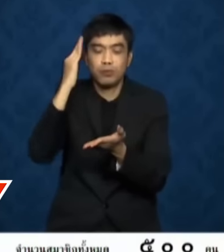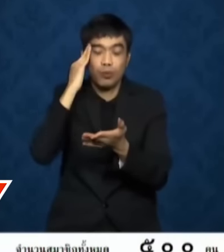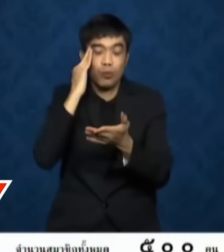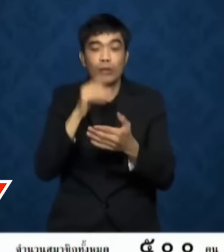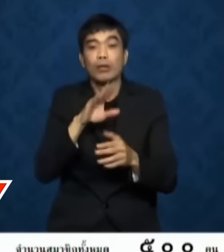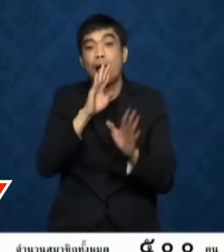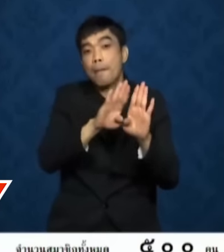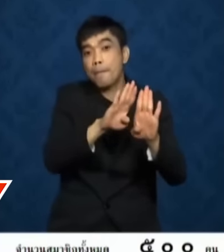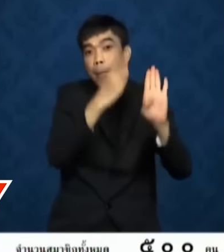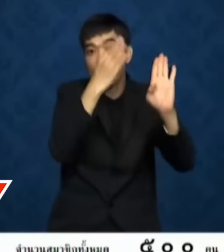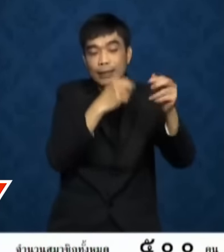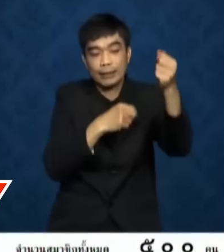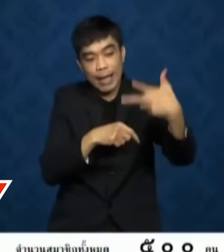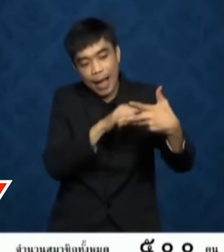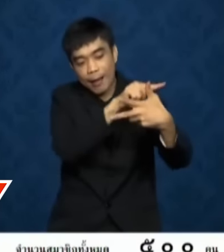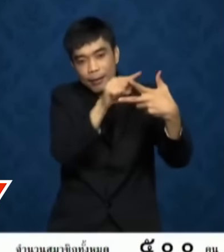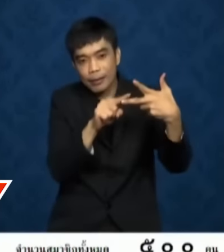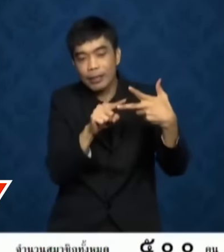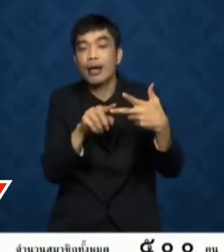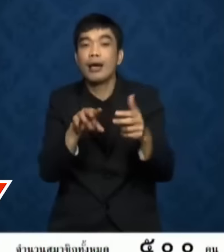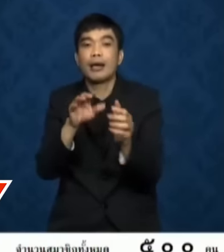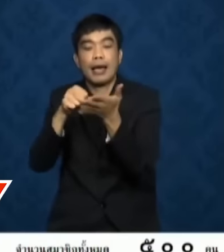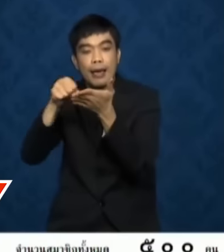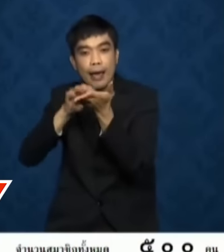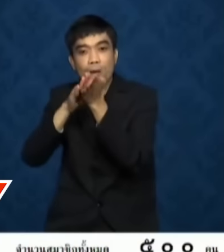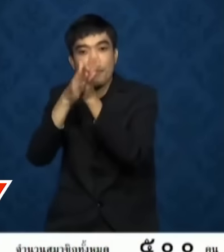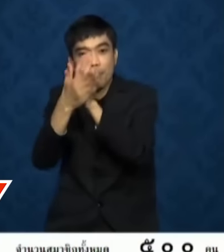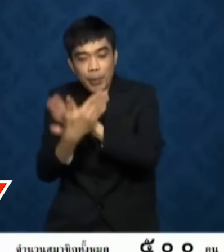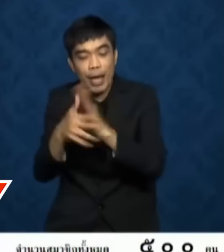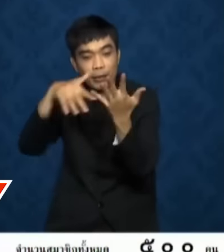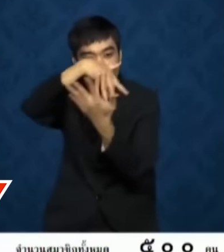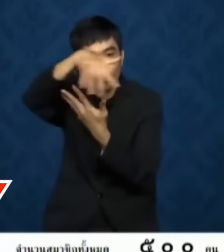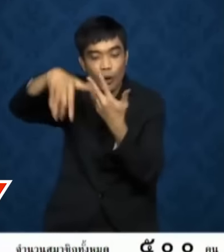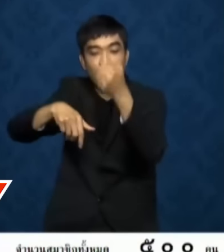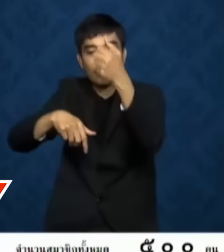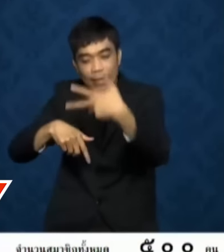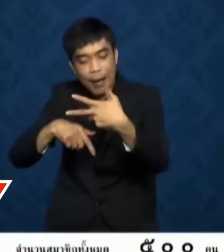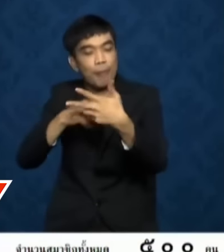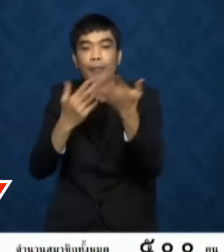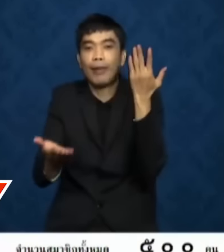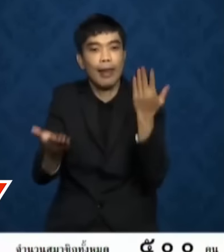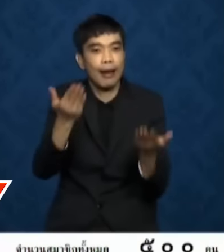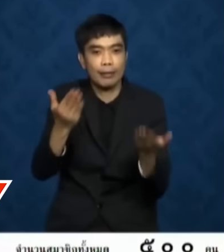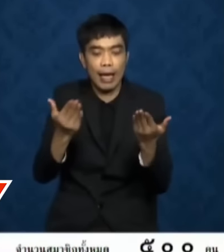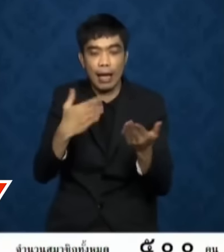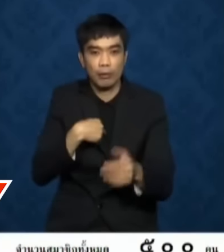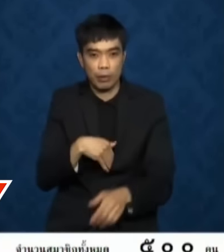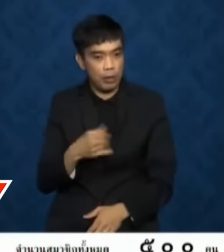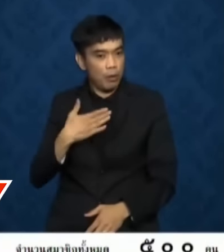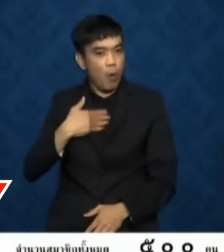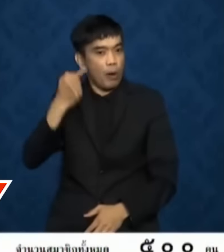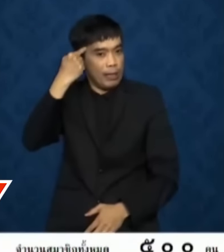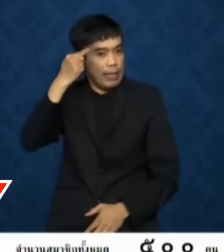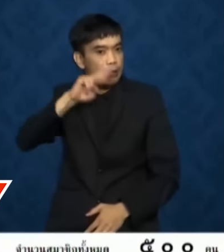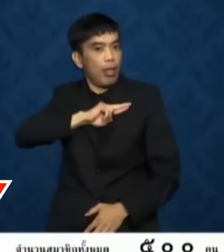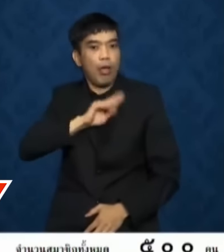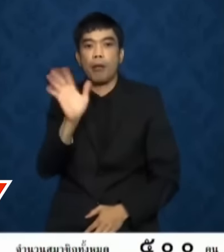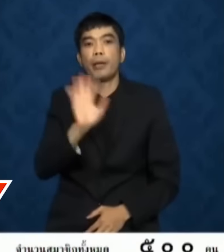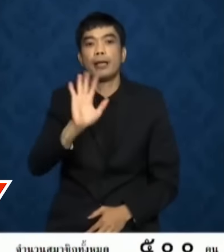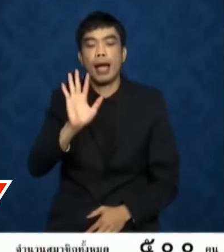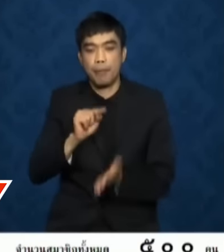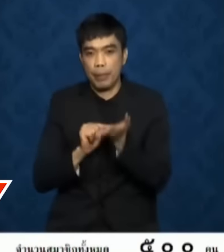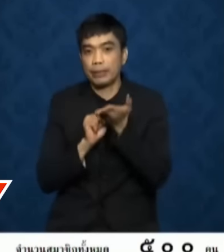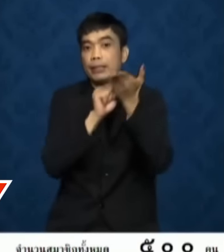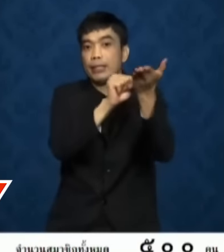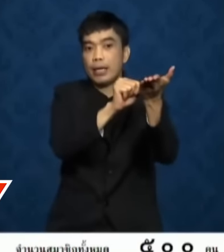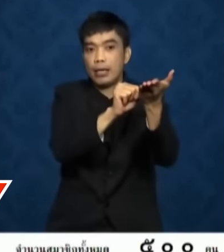สนอในการเปิด3พื้นที่ก็ดีข้อเสนอในการปรับปรุงสภาพแวดล้อม3ประการก็ดีไม่ได้เป็นข้อเสนอที่ผมคิดเองนะครับท่านประธานแต่เป็นข้อเส